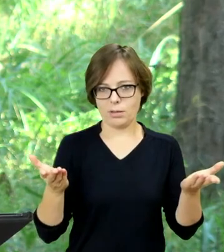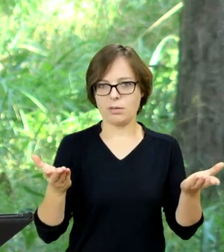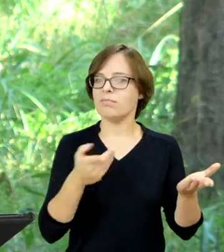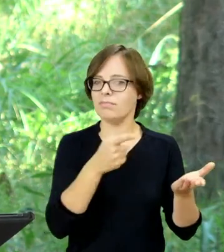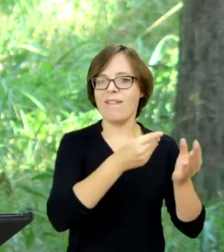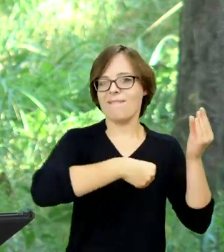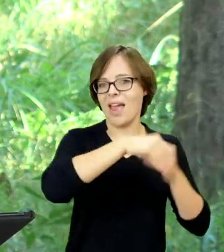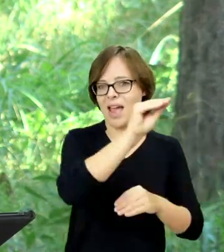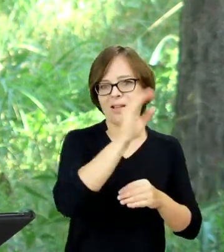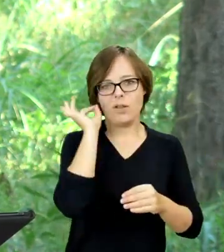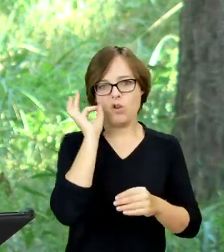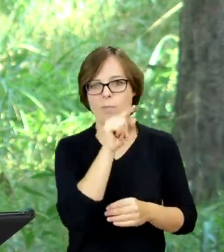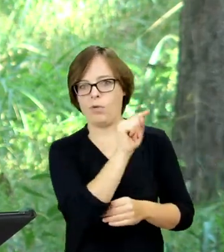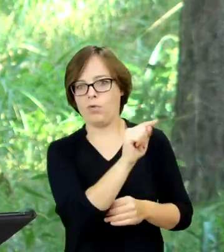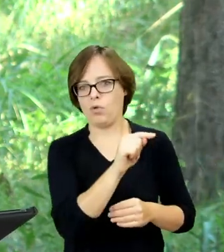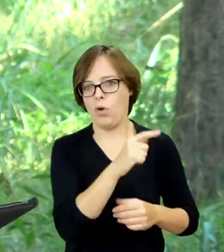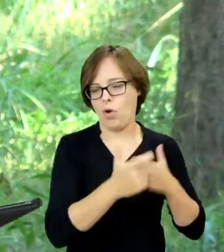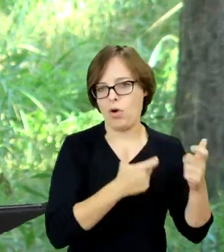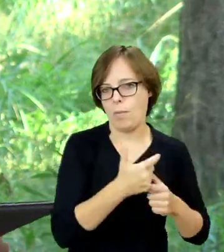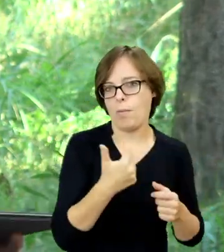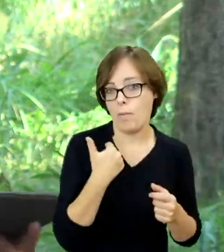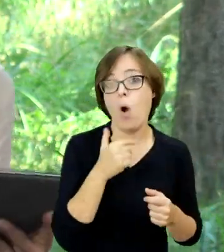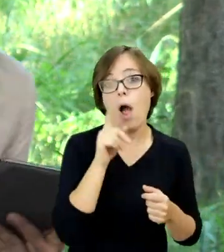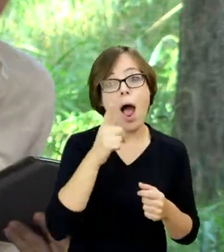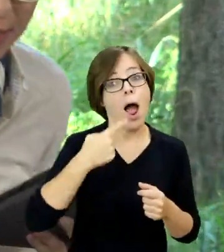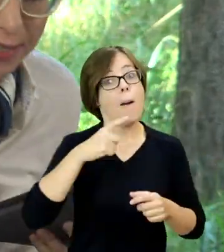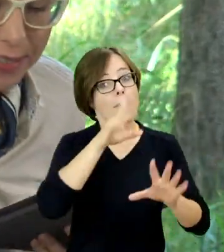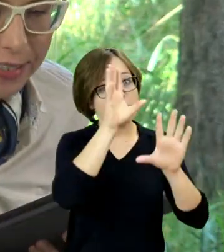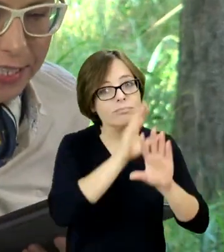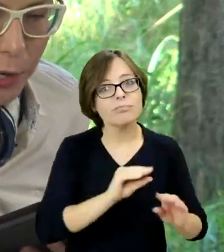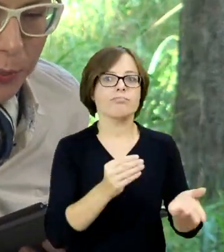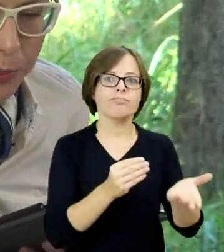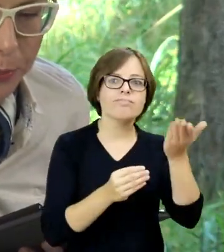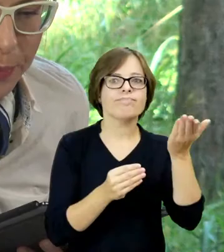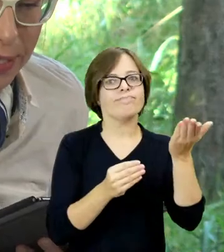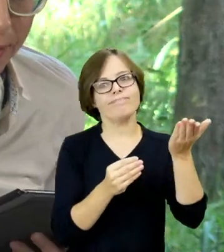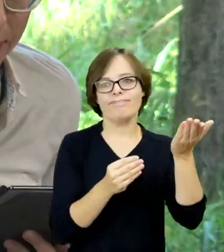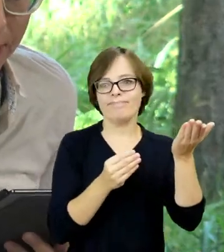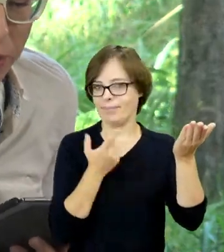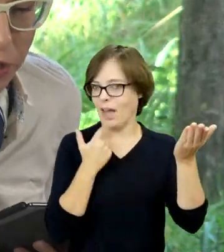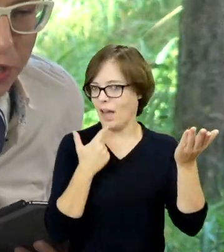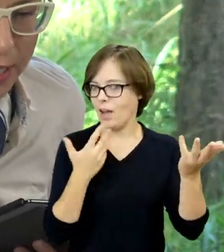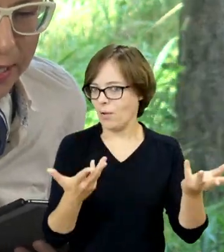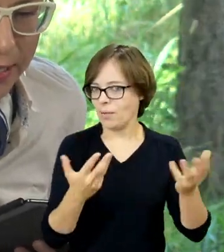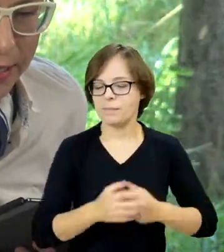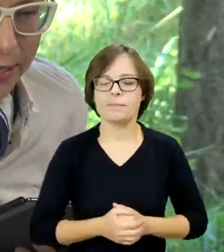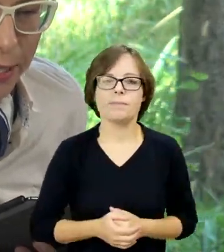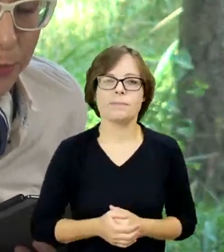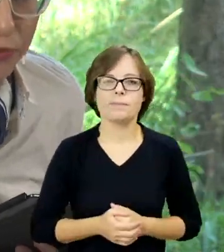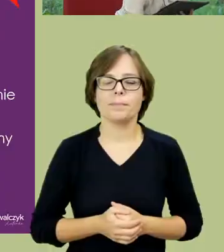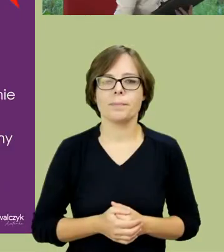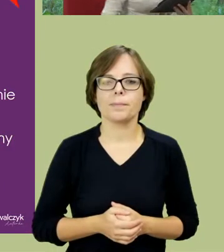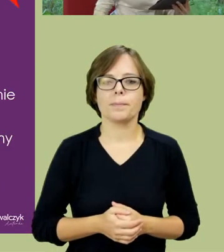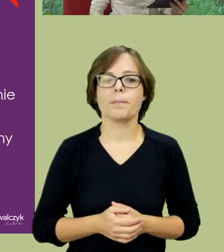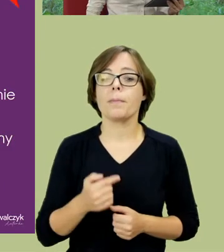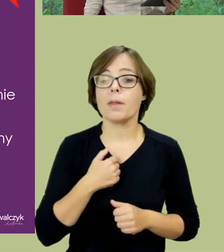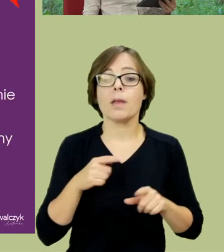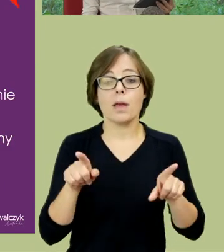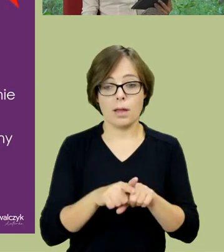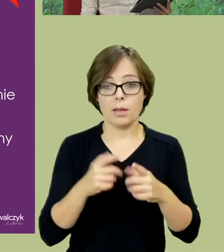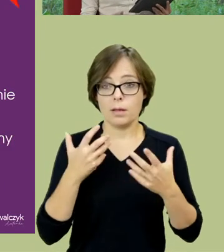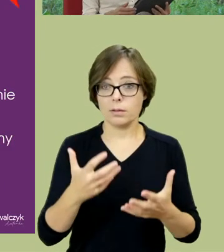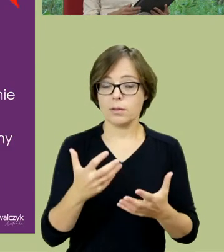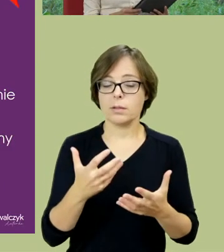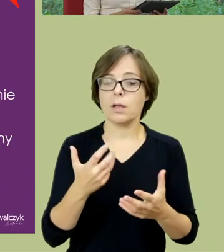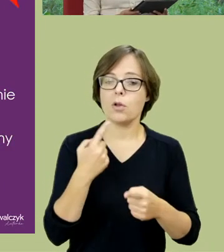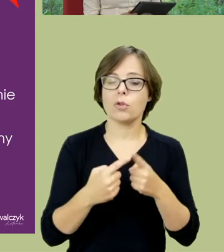korzyść Samarytanek. Ja tutaj chciałabym jeszcze powiedzieć troszkę